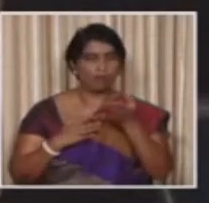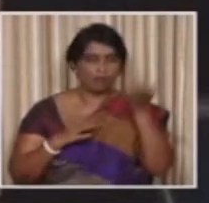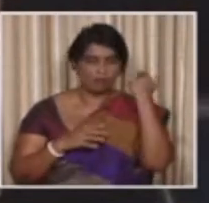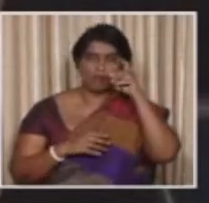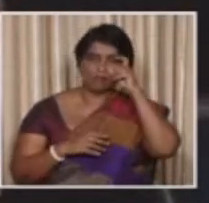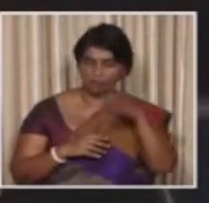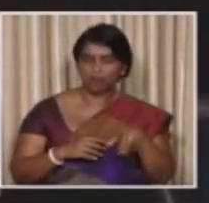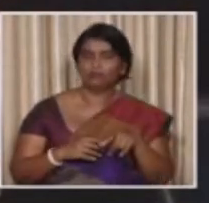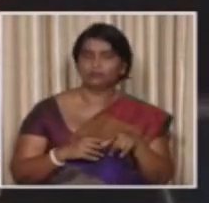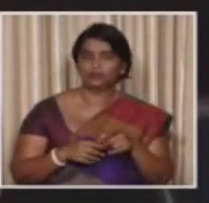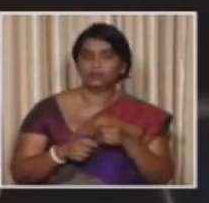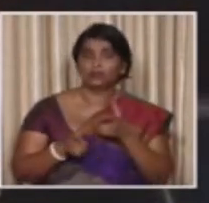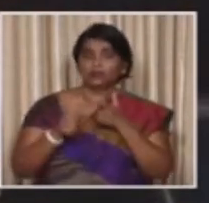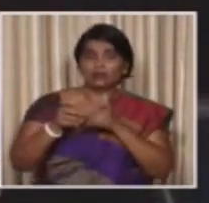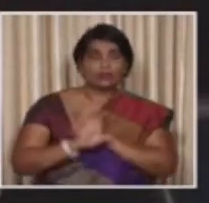දැක්කා